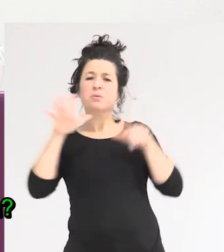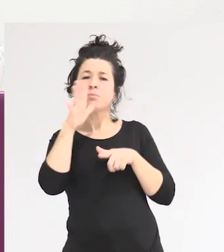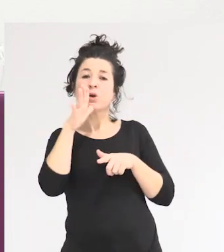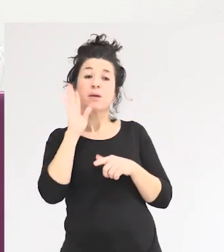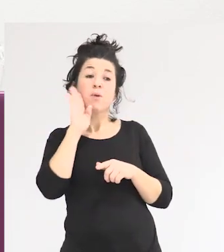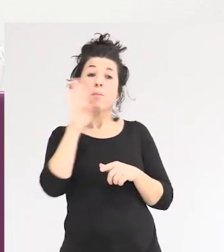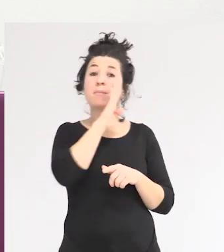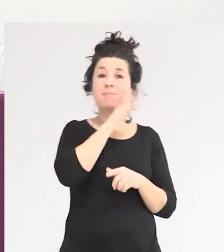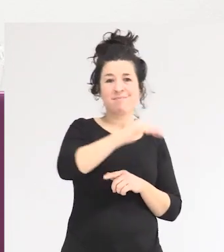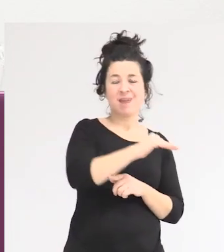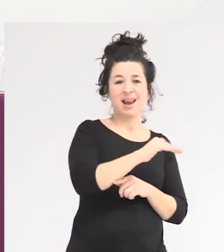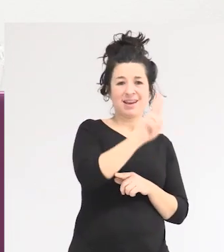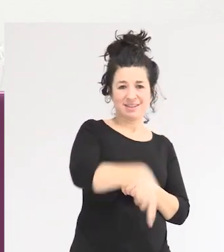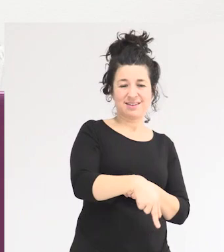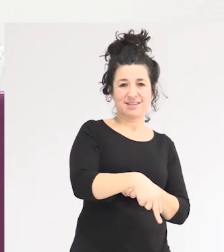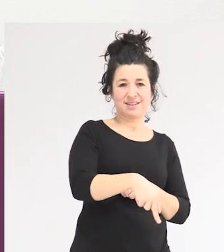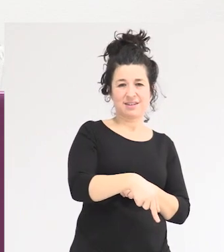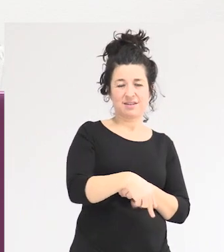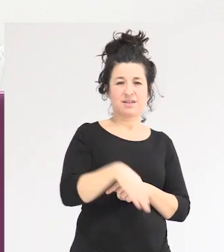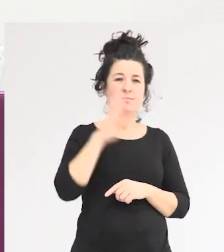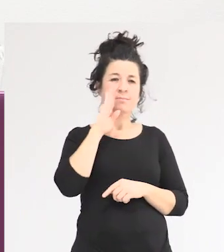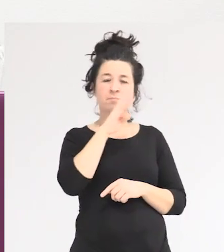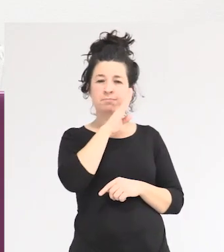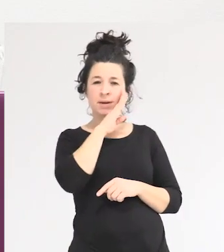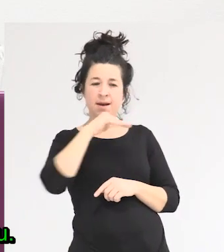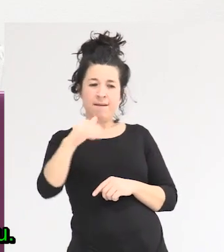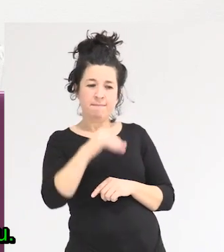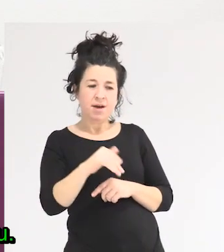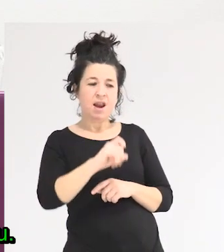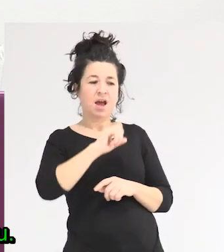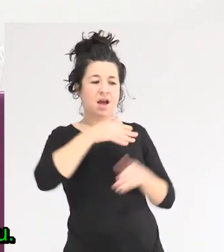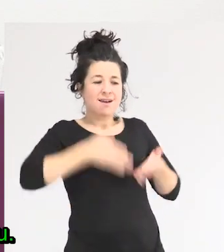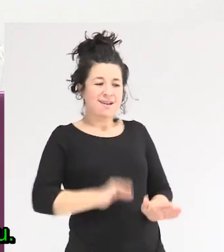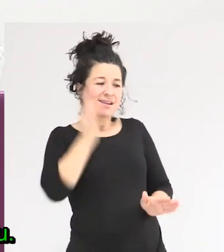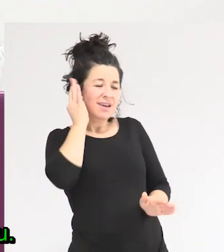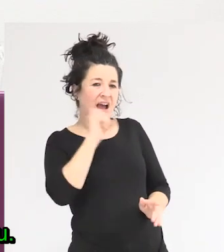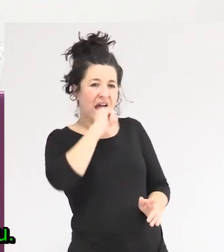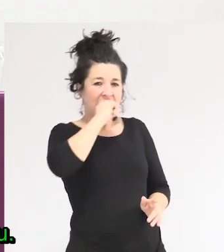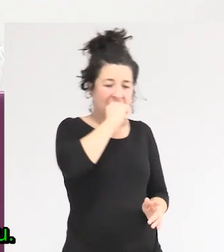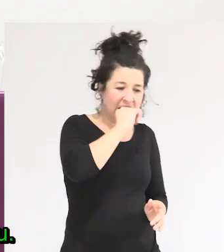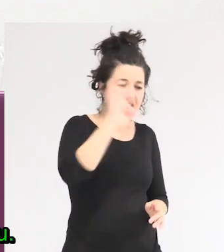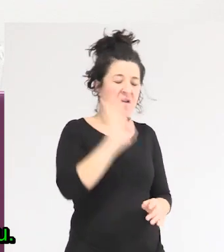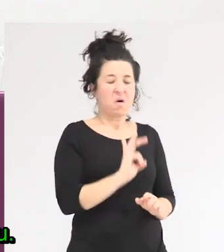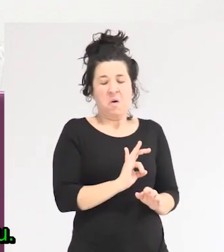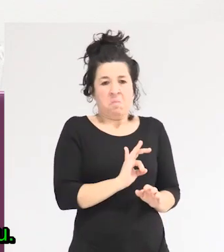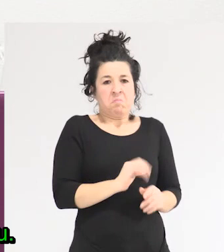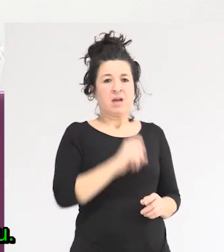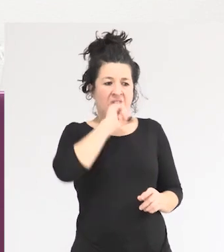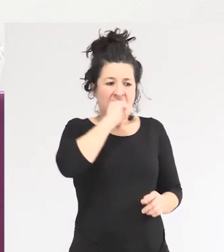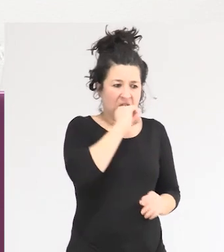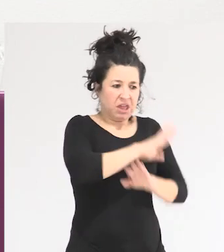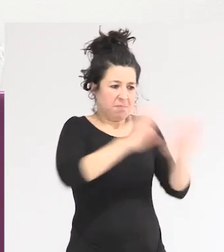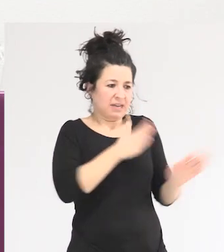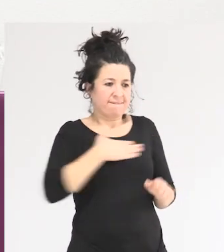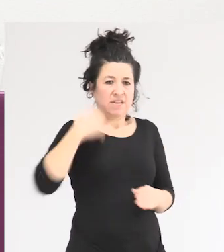gaiztoa delako, bai? Gaiztoa da eta inbidia dio bere alabari, edo besterik gabe gorroto du bere alaba eta hil egin nahi du,